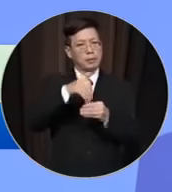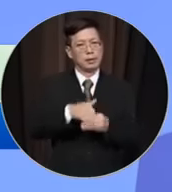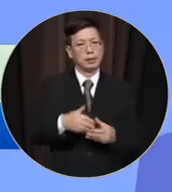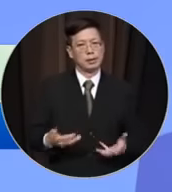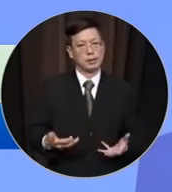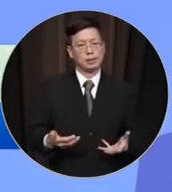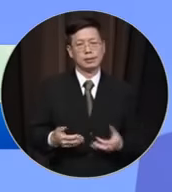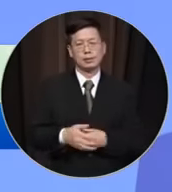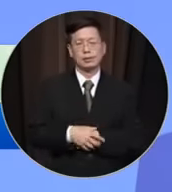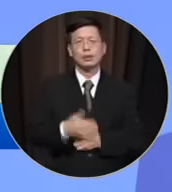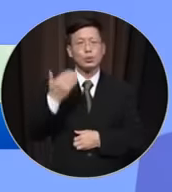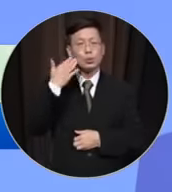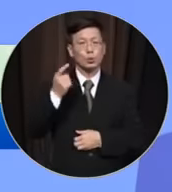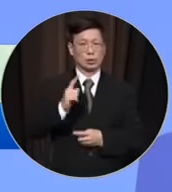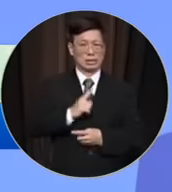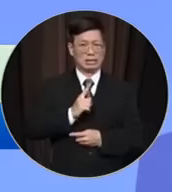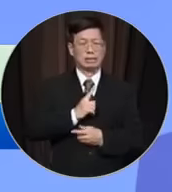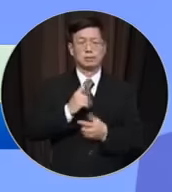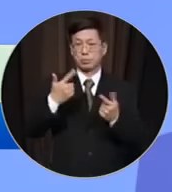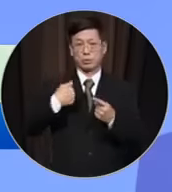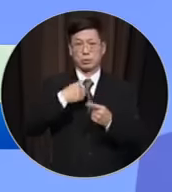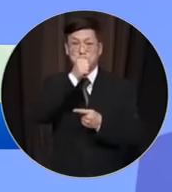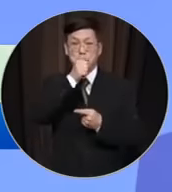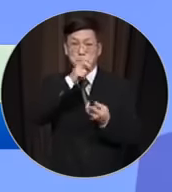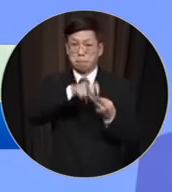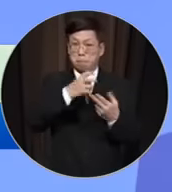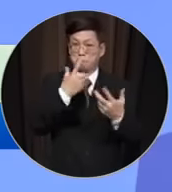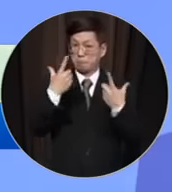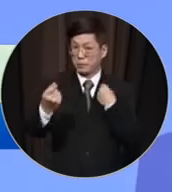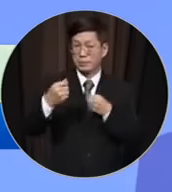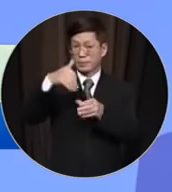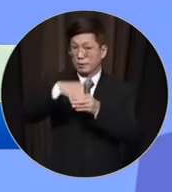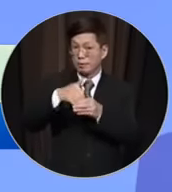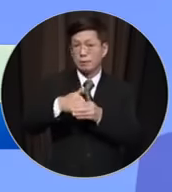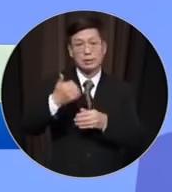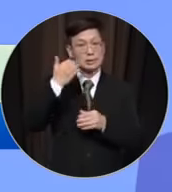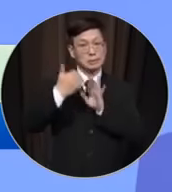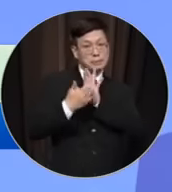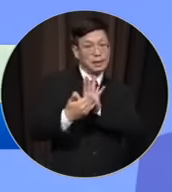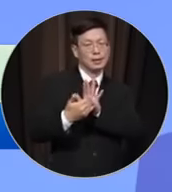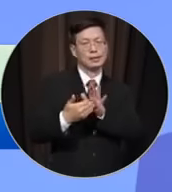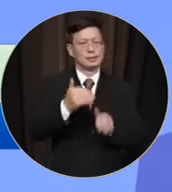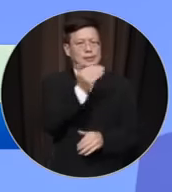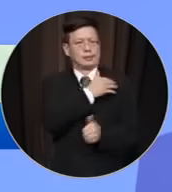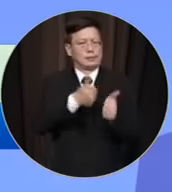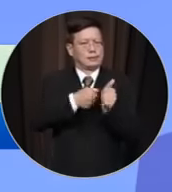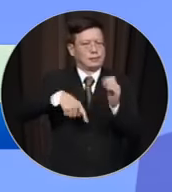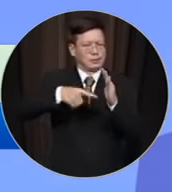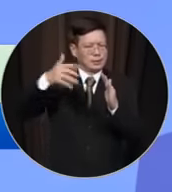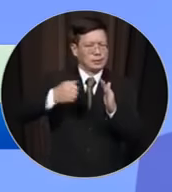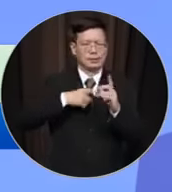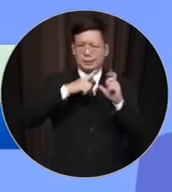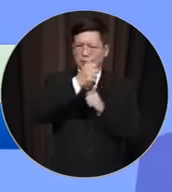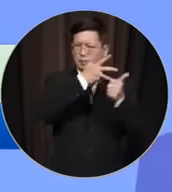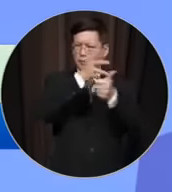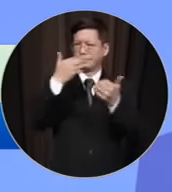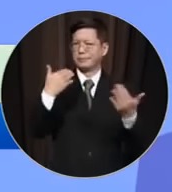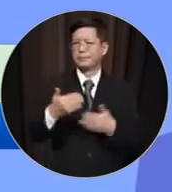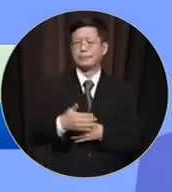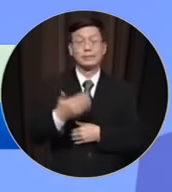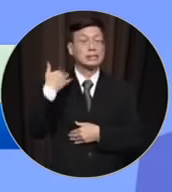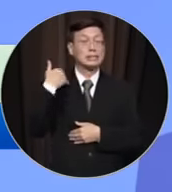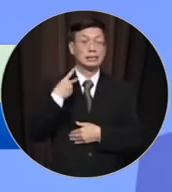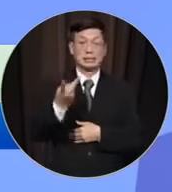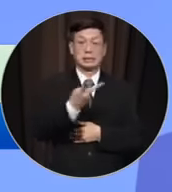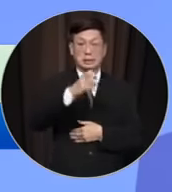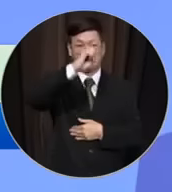以有关不在籍投票的立法是谁在挡？我想陈副院长您应该好好的去了解。过去两大政